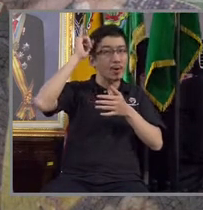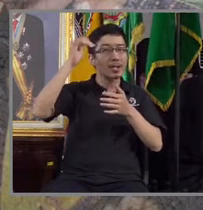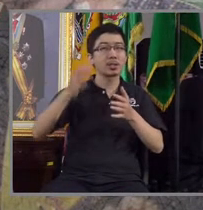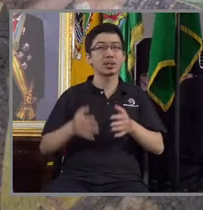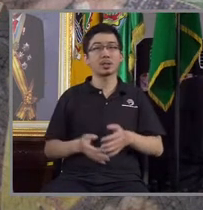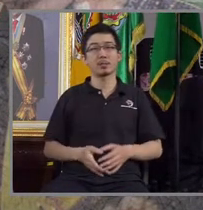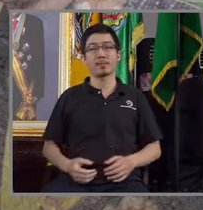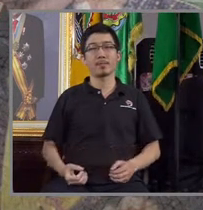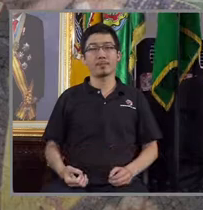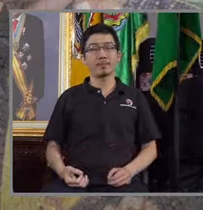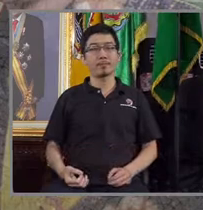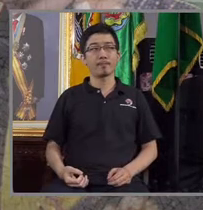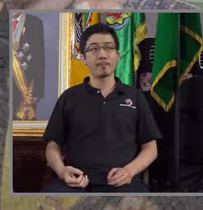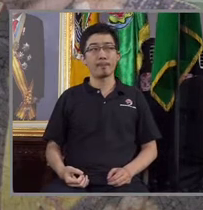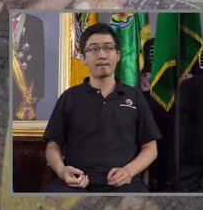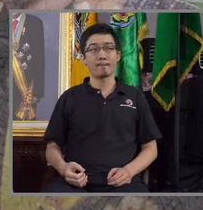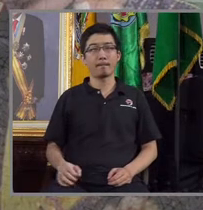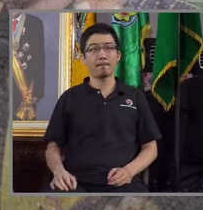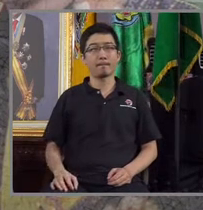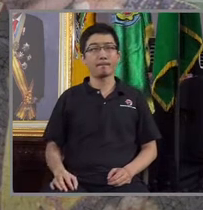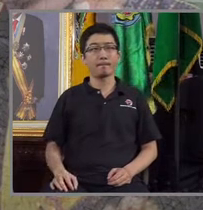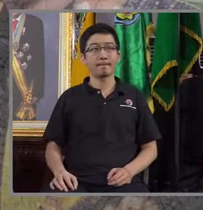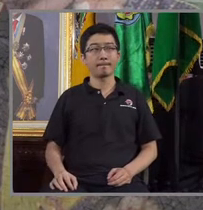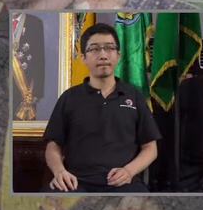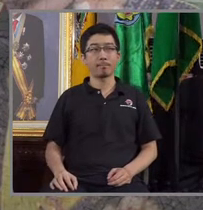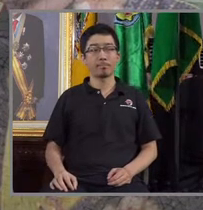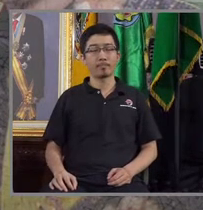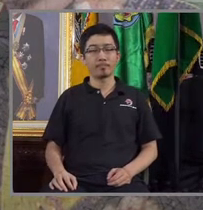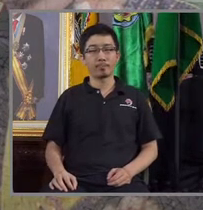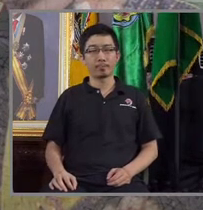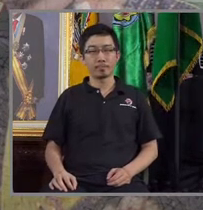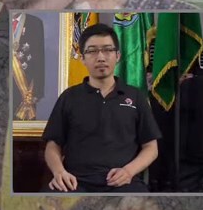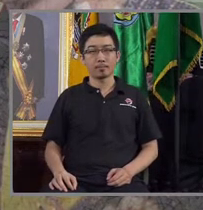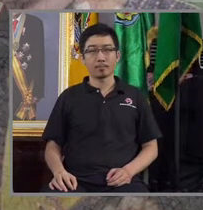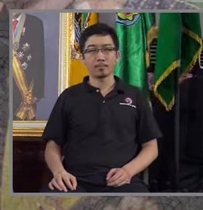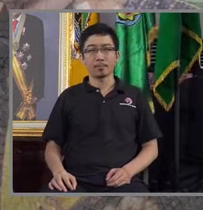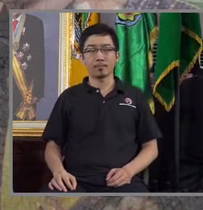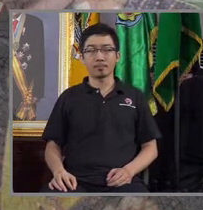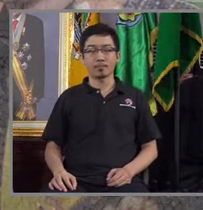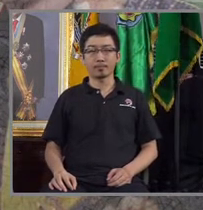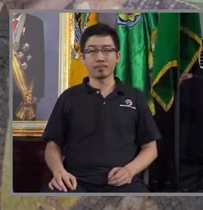dilakukan fokus pada inovasi dilakukan Monggo silakan